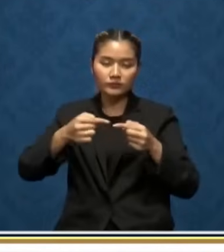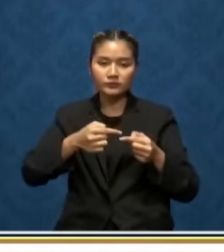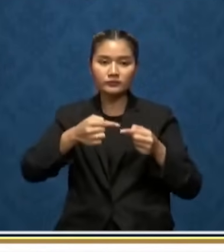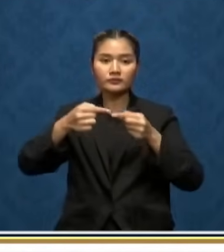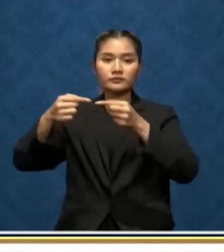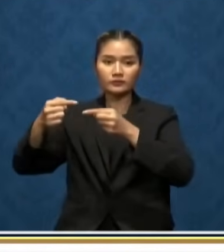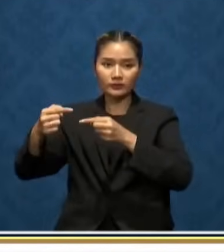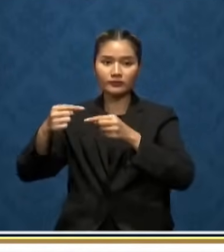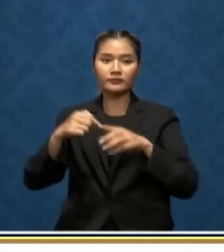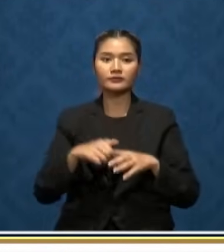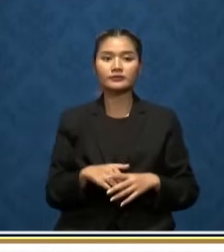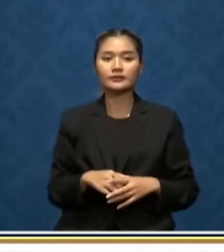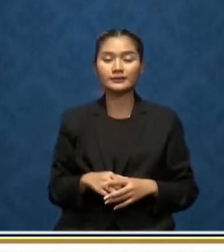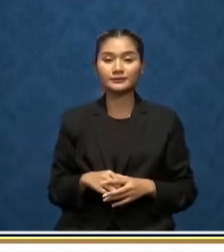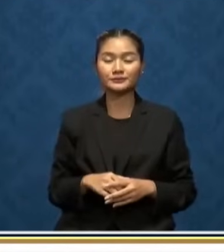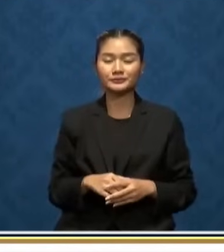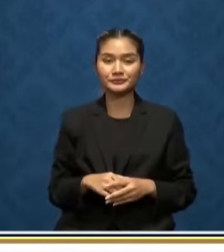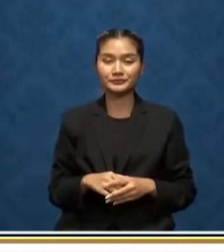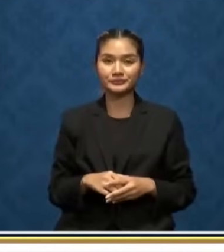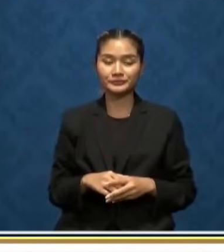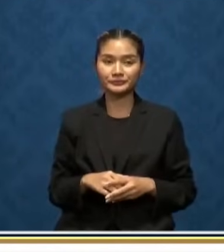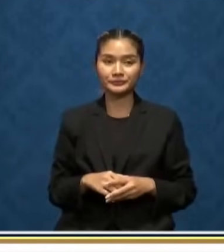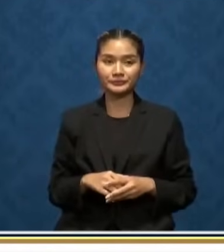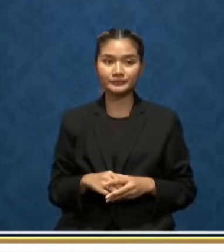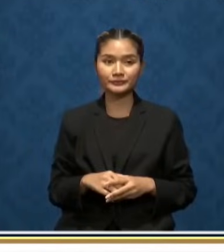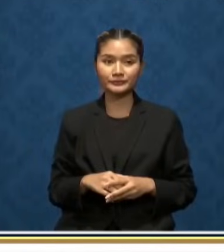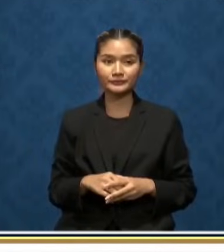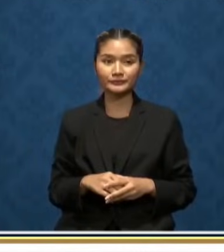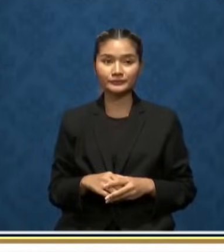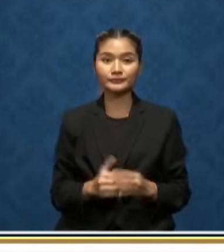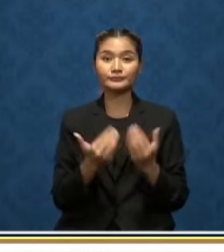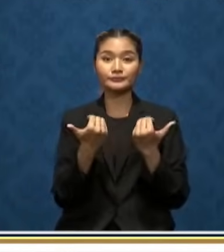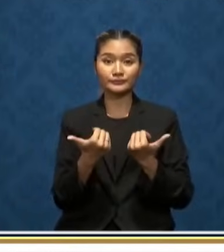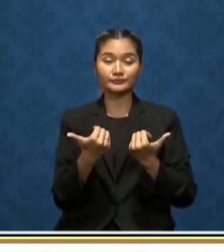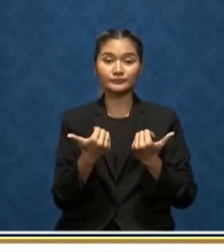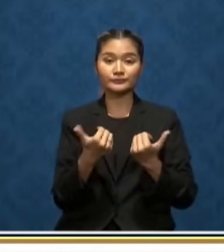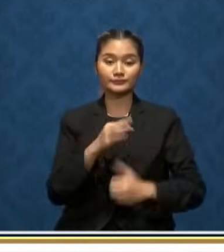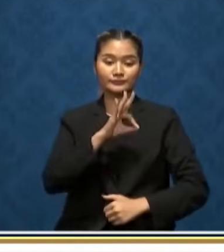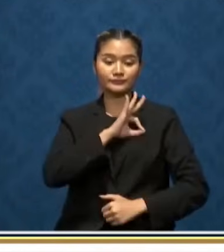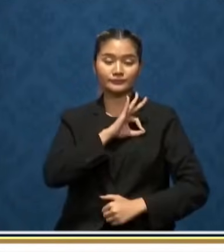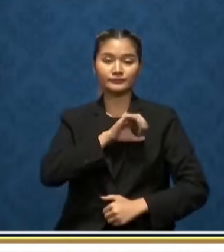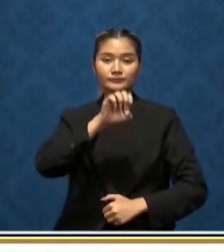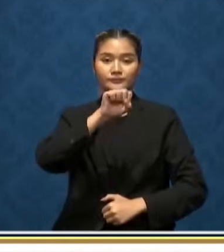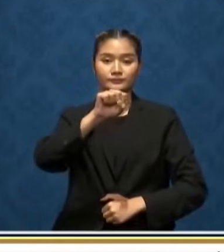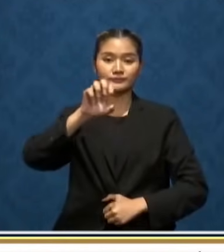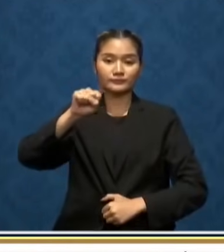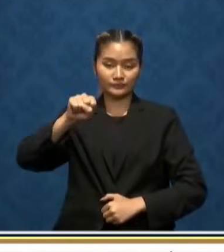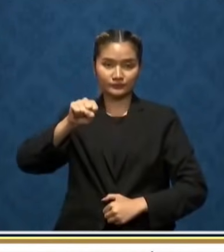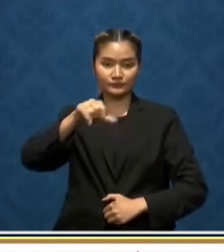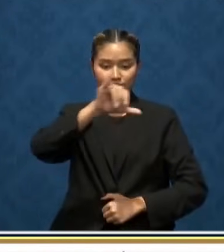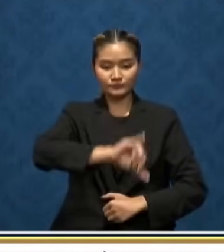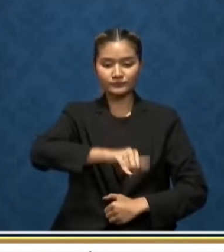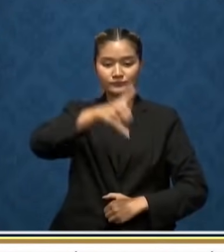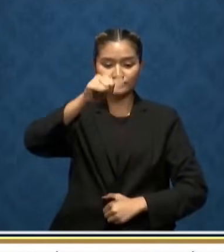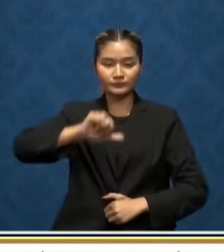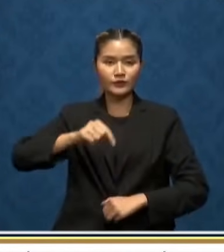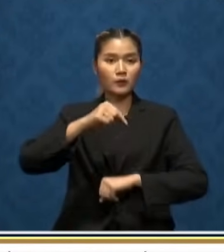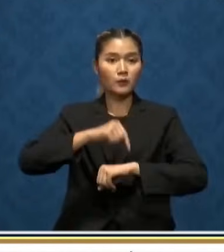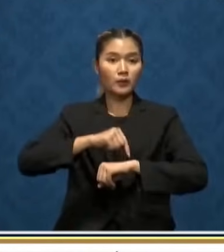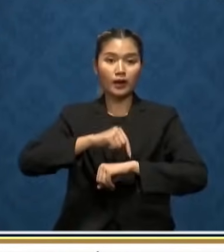ครับขณะนี้ท่านส.ส.บางท่านก็บอกแล้วว่าไม่มีเวลาดูแต่